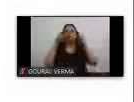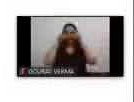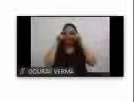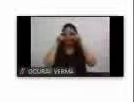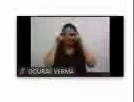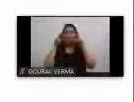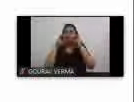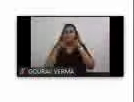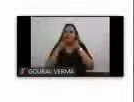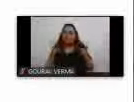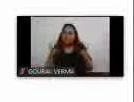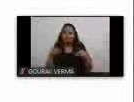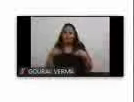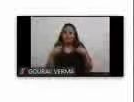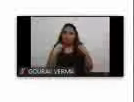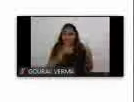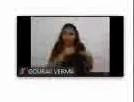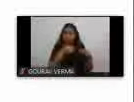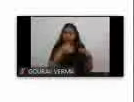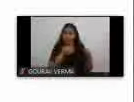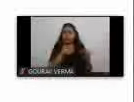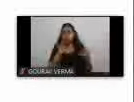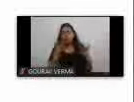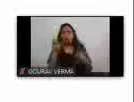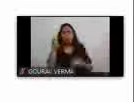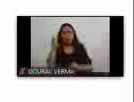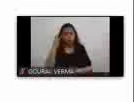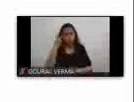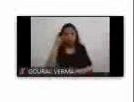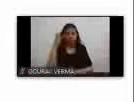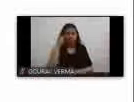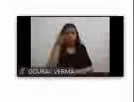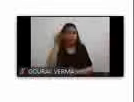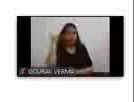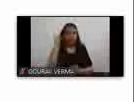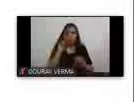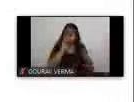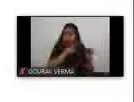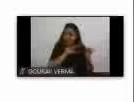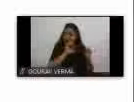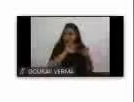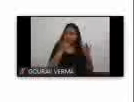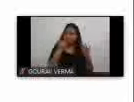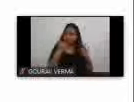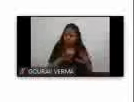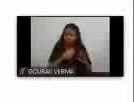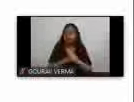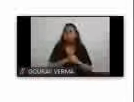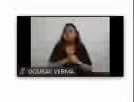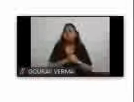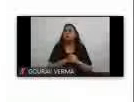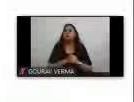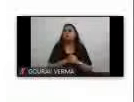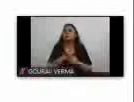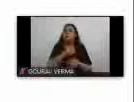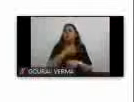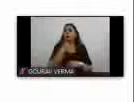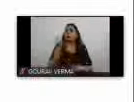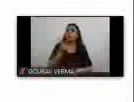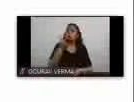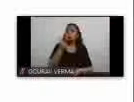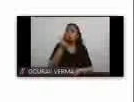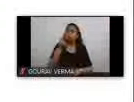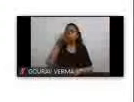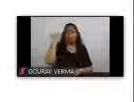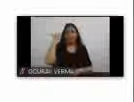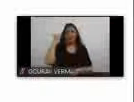है या कुछ सर्जरी किया है, ऑप्टिकल एड्स दिया है जो बच्चा यूज कर रहे हैं एंड अभी नहीं यूज कर